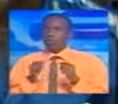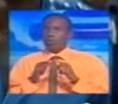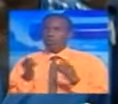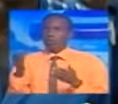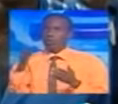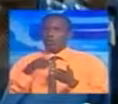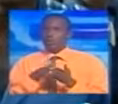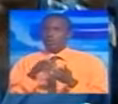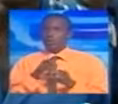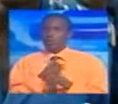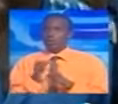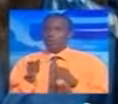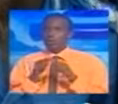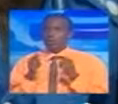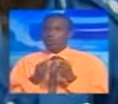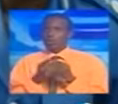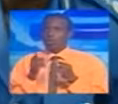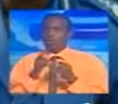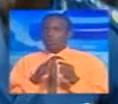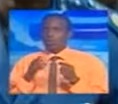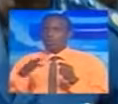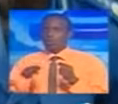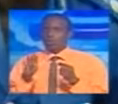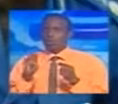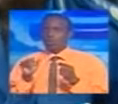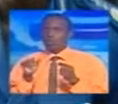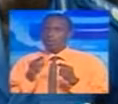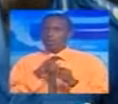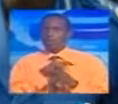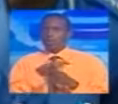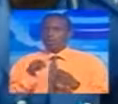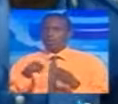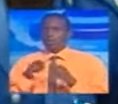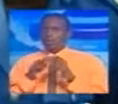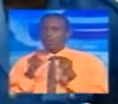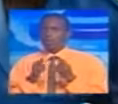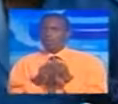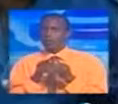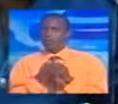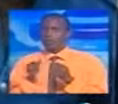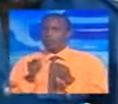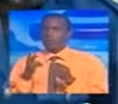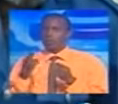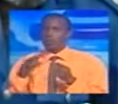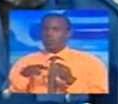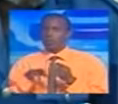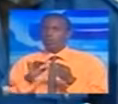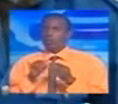Chaque fois qu'il y a un incendie à Balbala, nous sommes obligés, n'est-ce